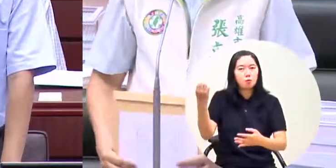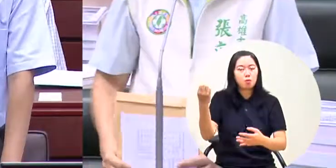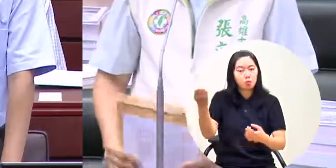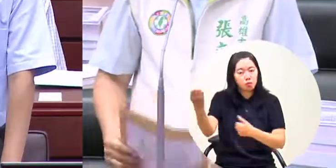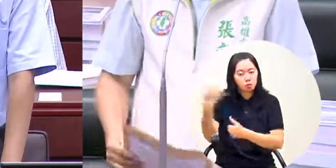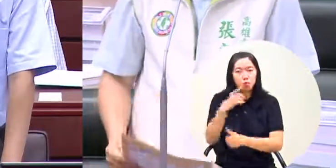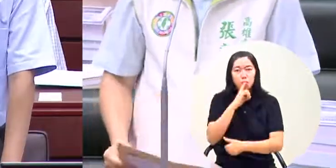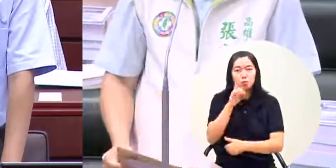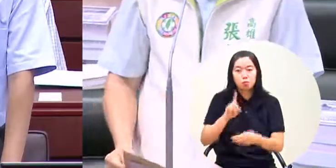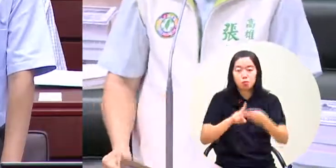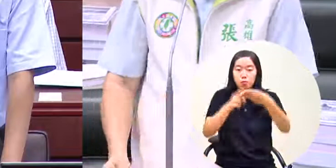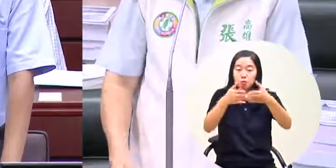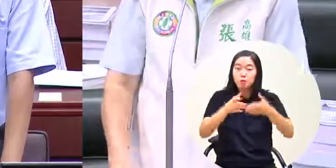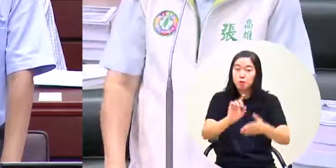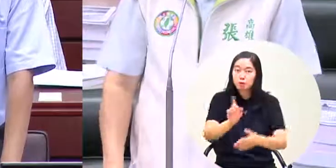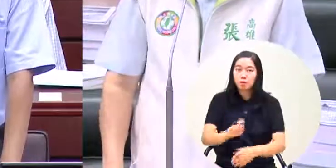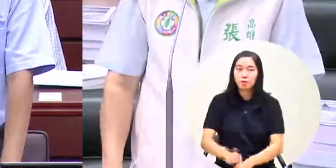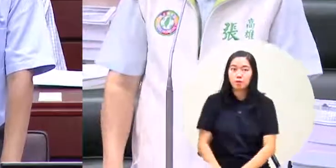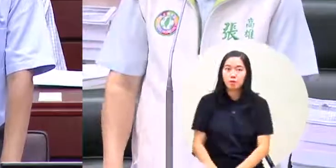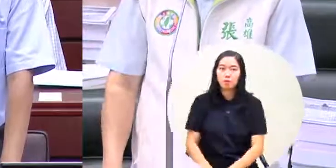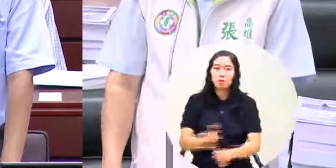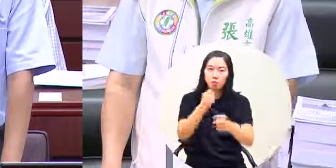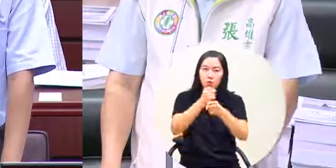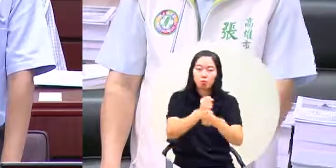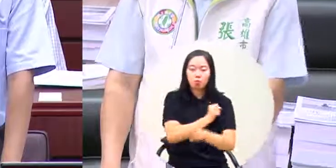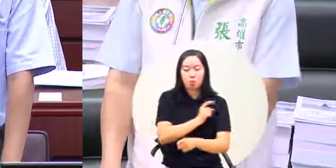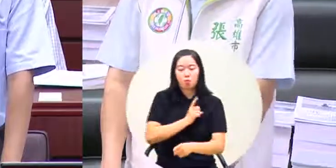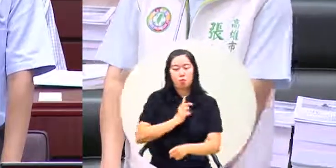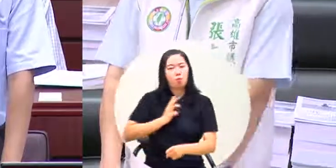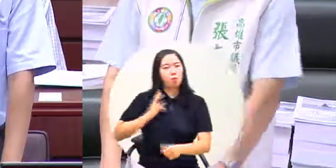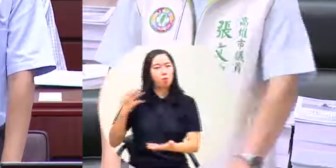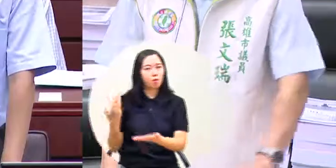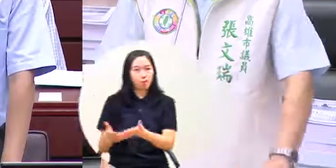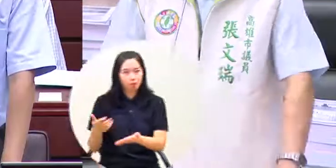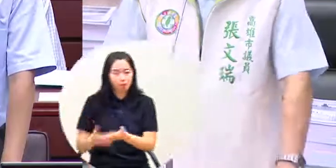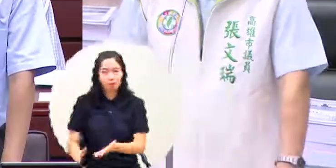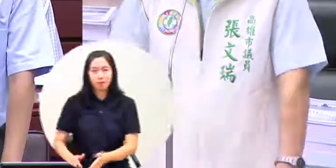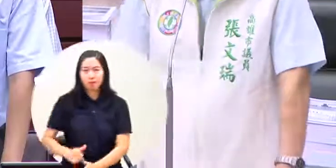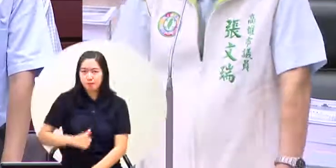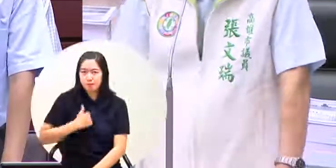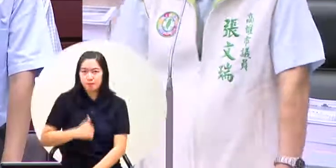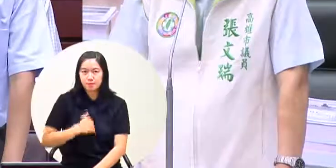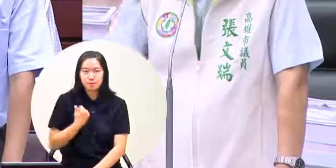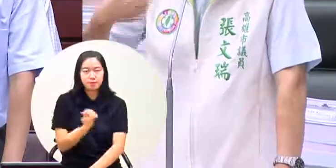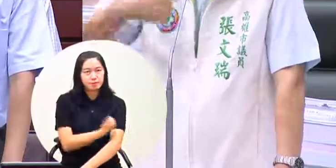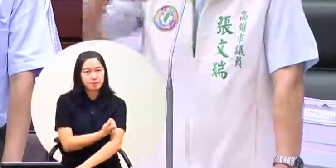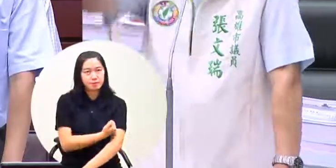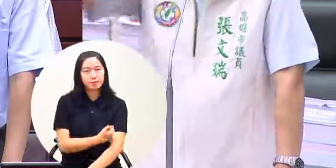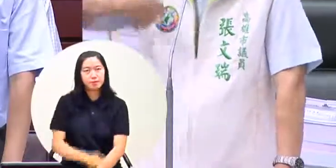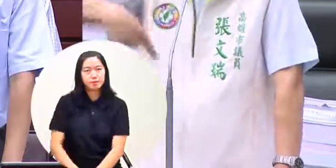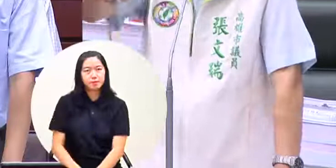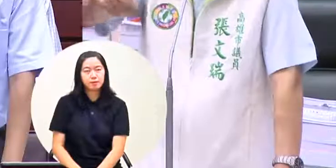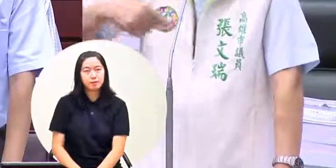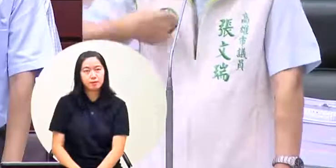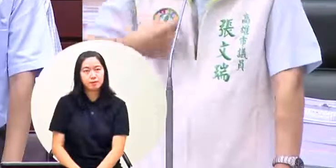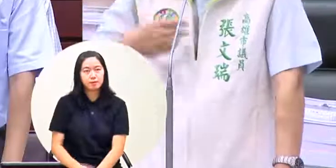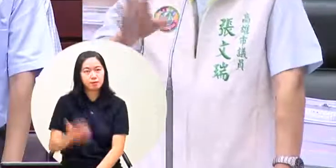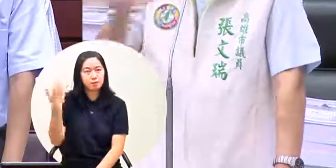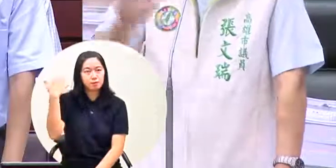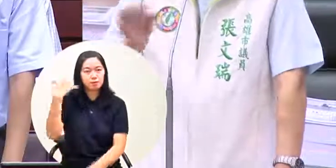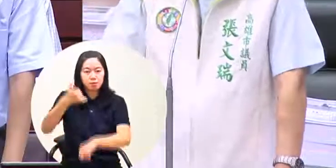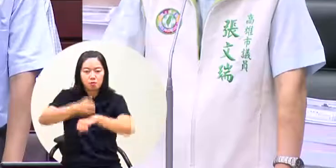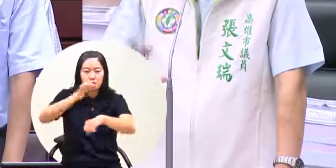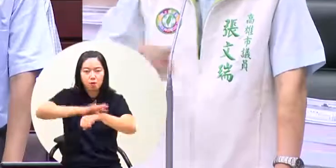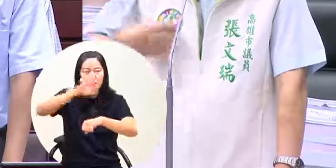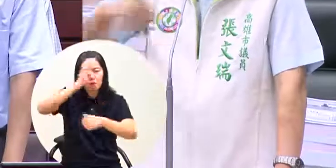问题是，工课愈来愈多啦，吼，真正是愈来愈多。以前免讲登革热做甲遐尼